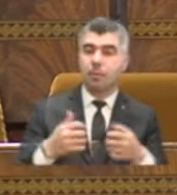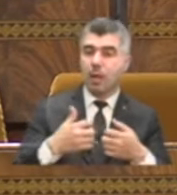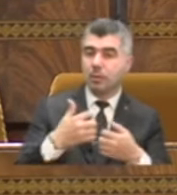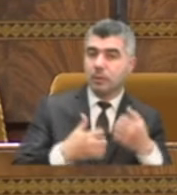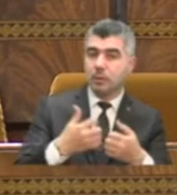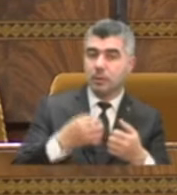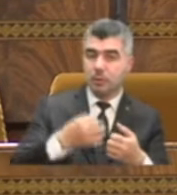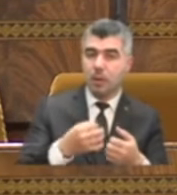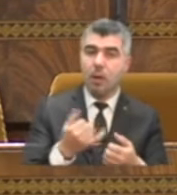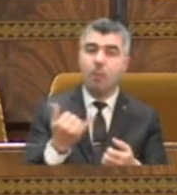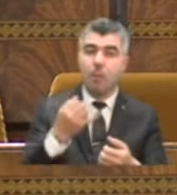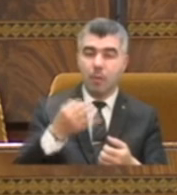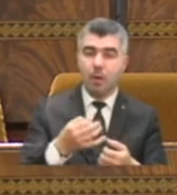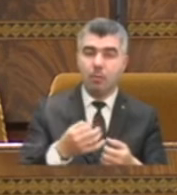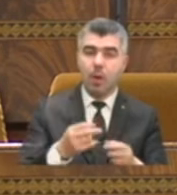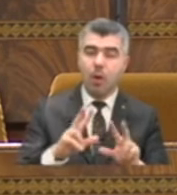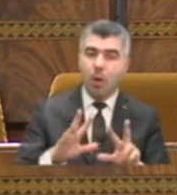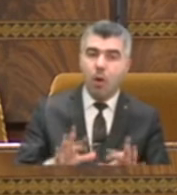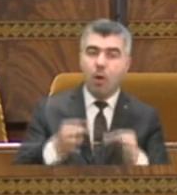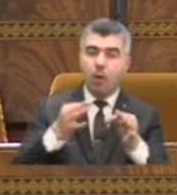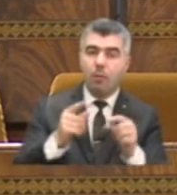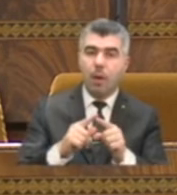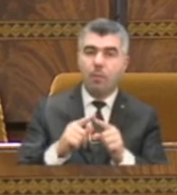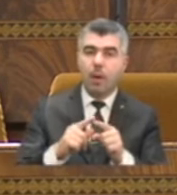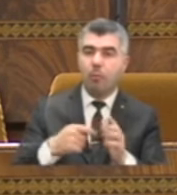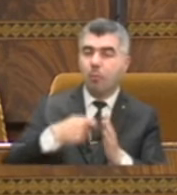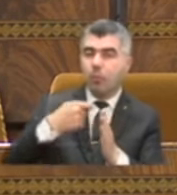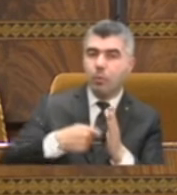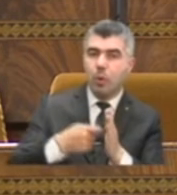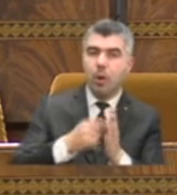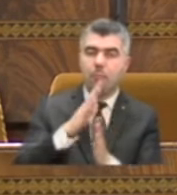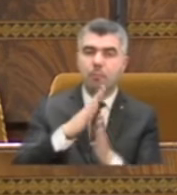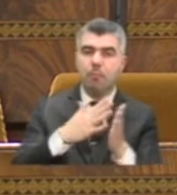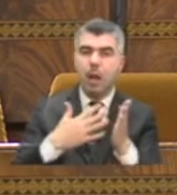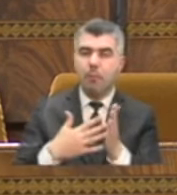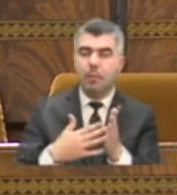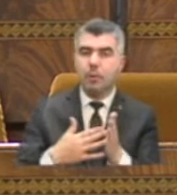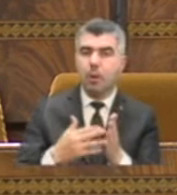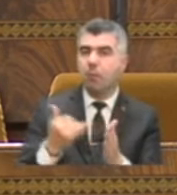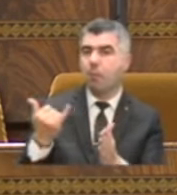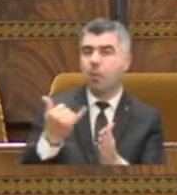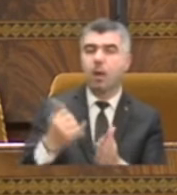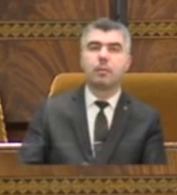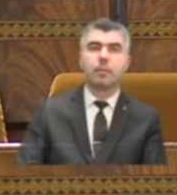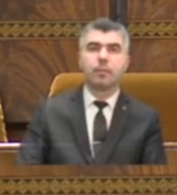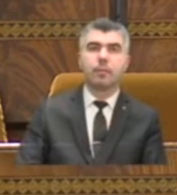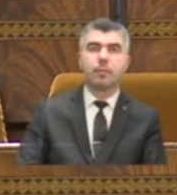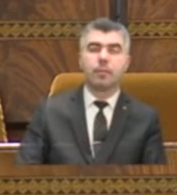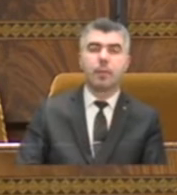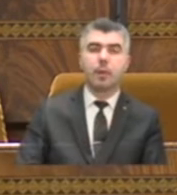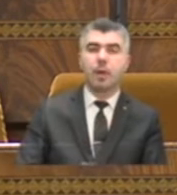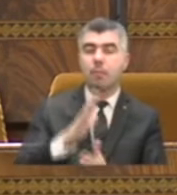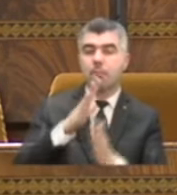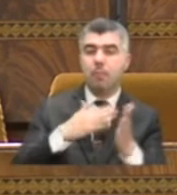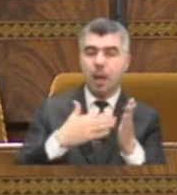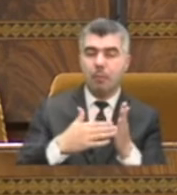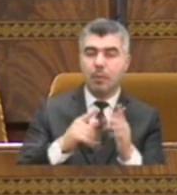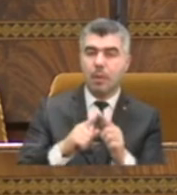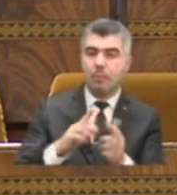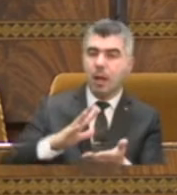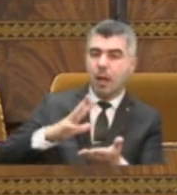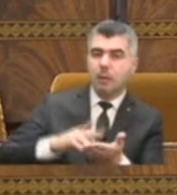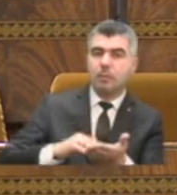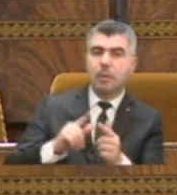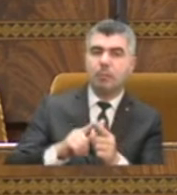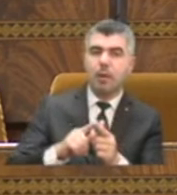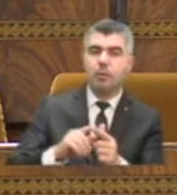كبيرة ظهرت من خلال إطلاقكم لجملة من المشاريع والبرامج البالغة الأهمية. برنامج جواز الشباب